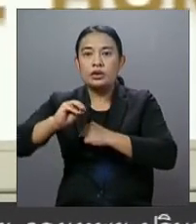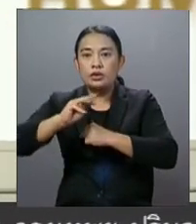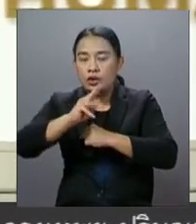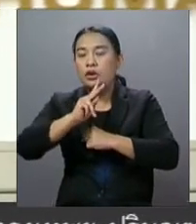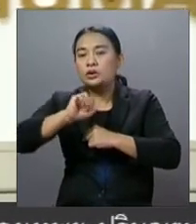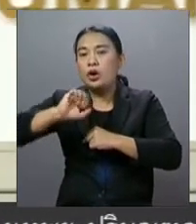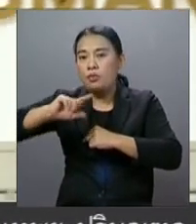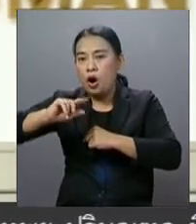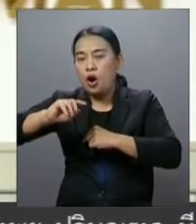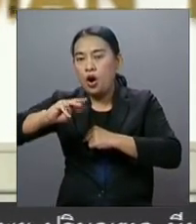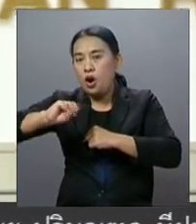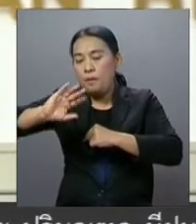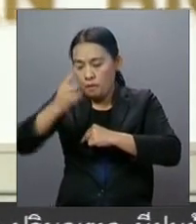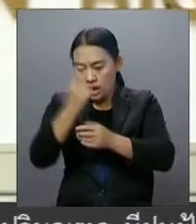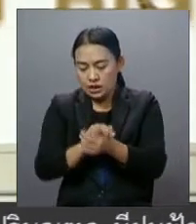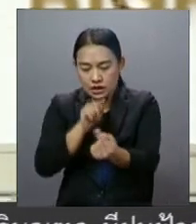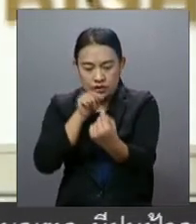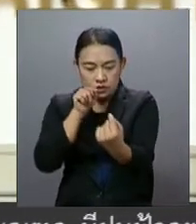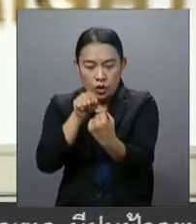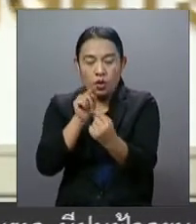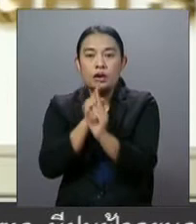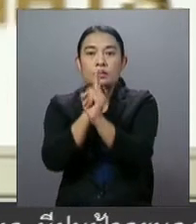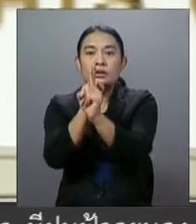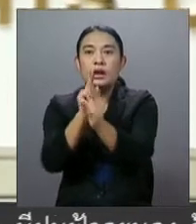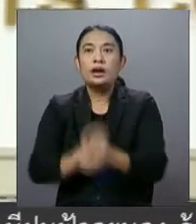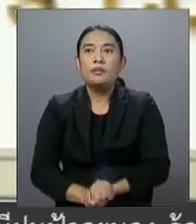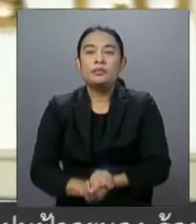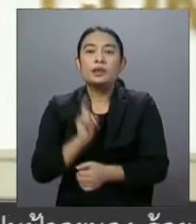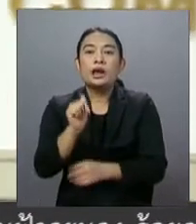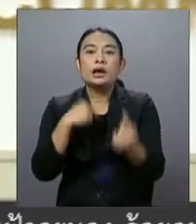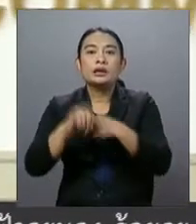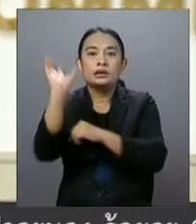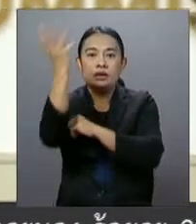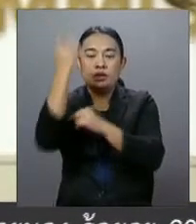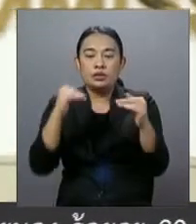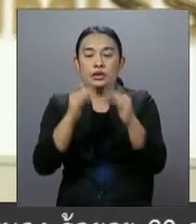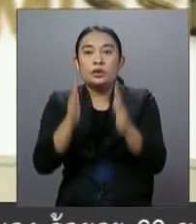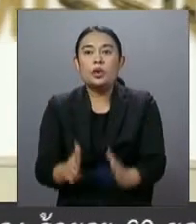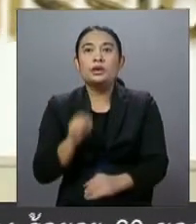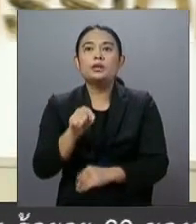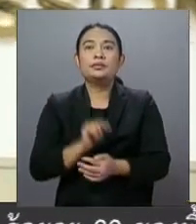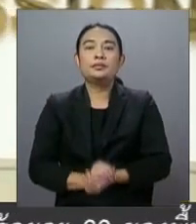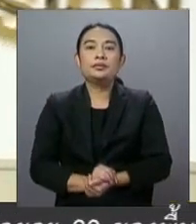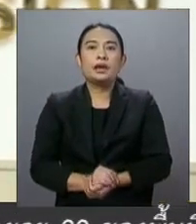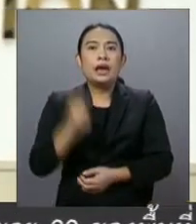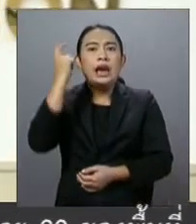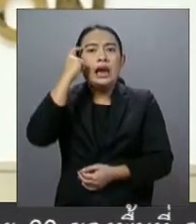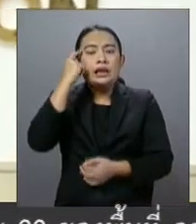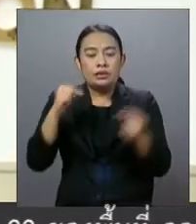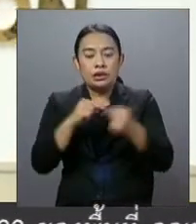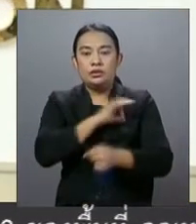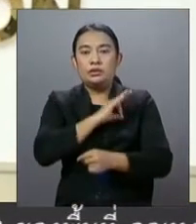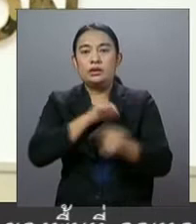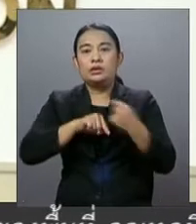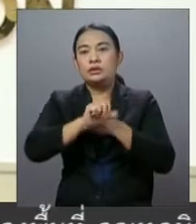ามหลากห quelquายสอดคร้อไปตามหลกการปลวรีดึ่งเปหลกการสากลด้านสิทธิมนุษยชนครับและคาดวาประเด็นที่สมาทิสอนช.